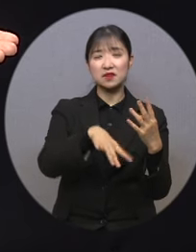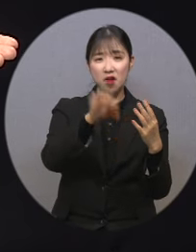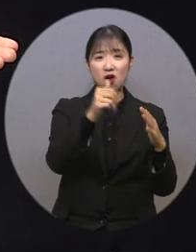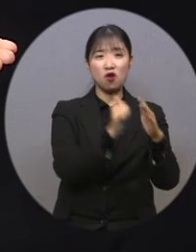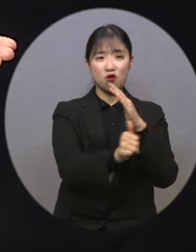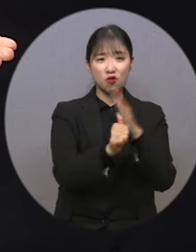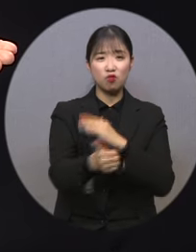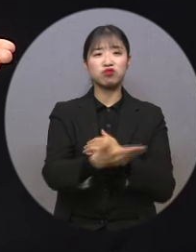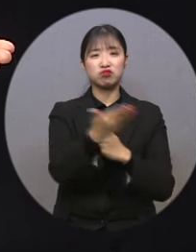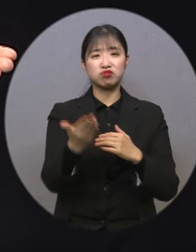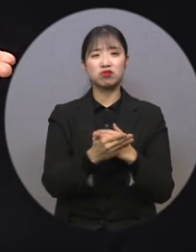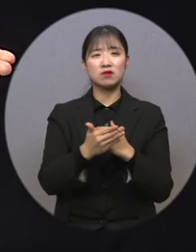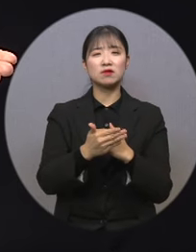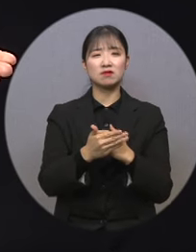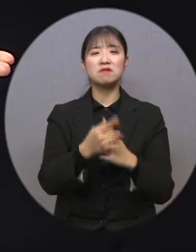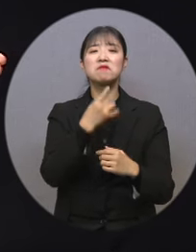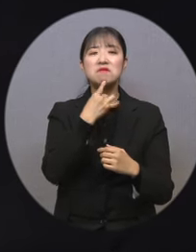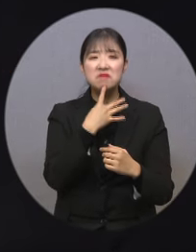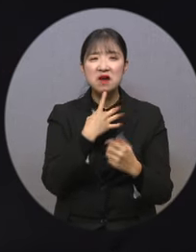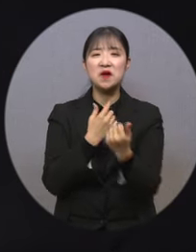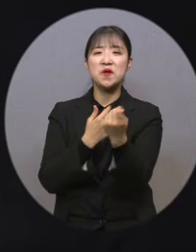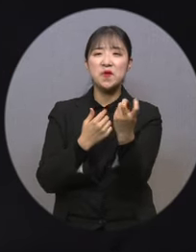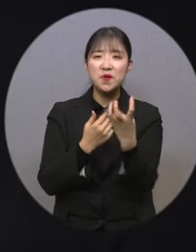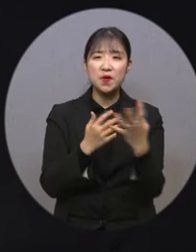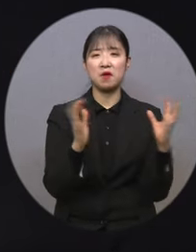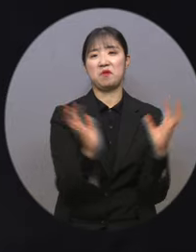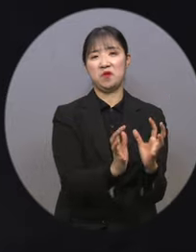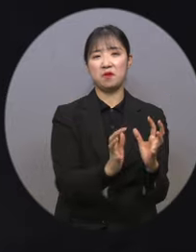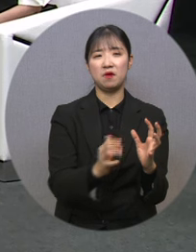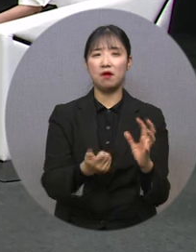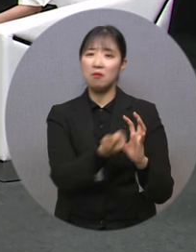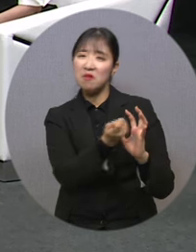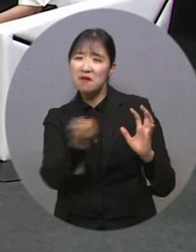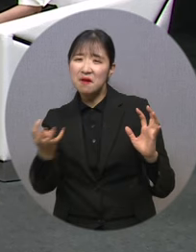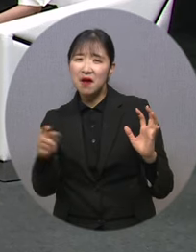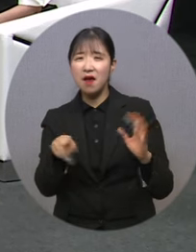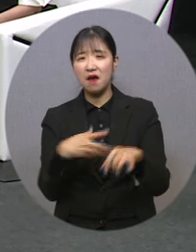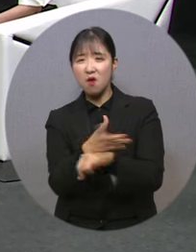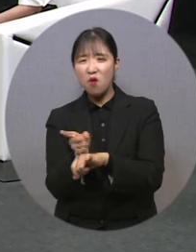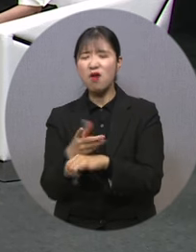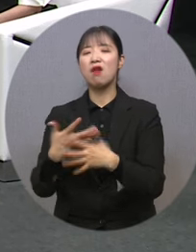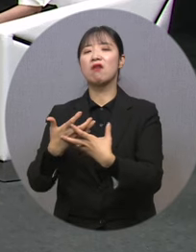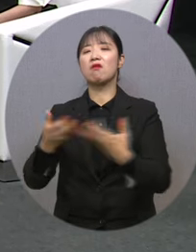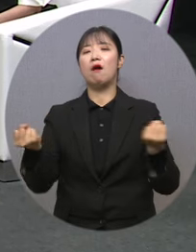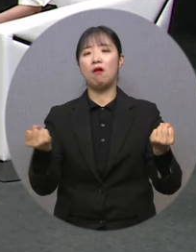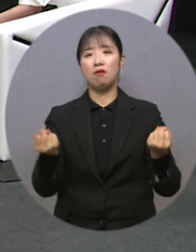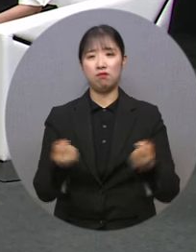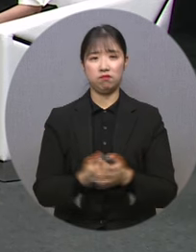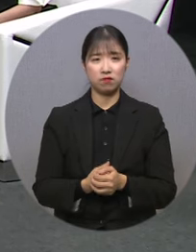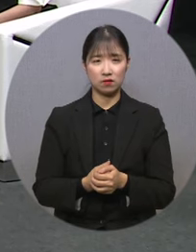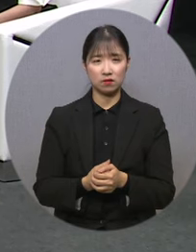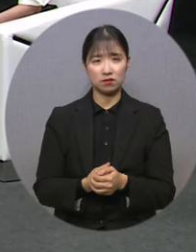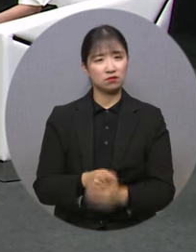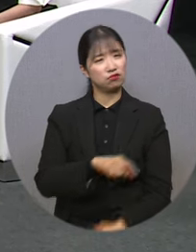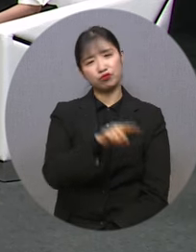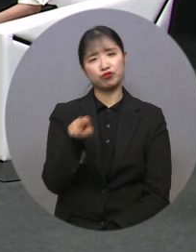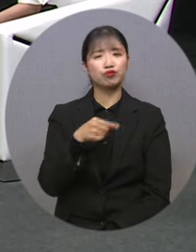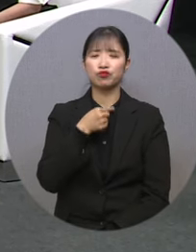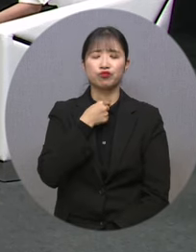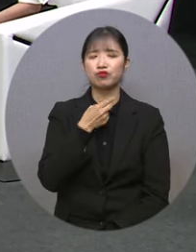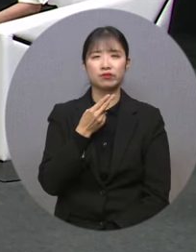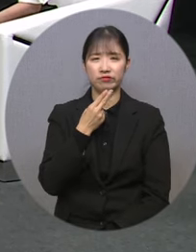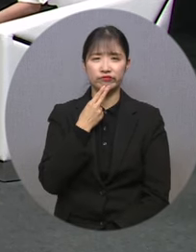달리 따로 해요. 메이저 후보들만. 군소 후보들은 따로 하고. 이런 거는 원치